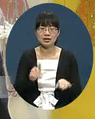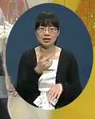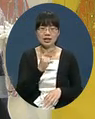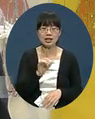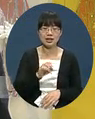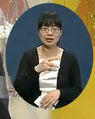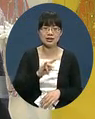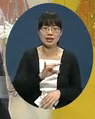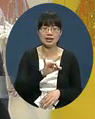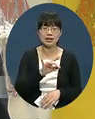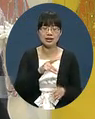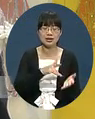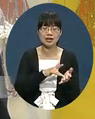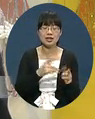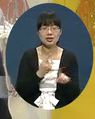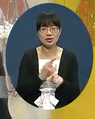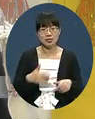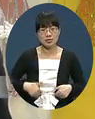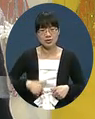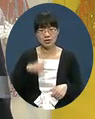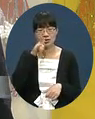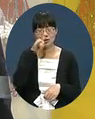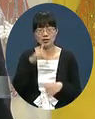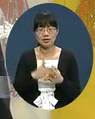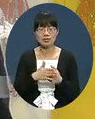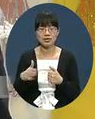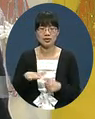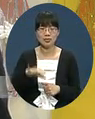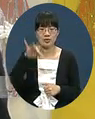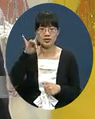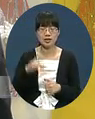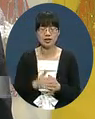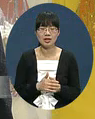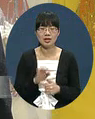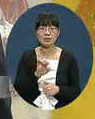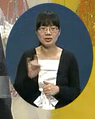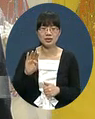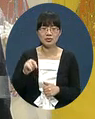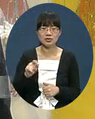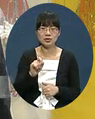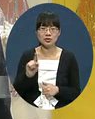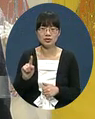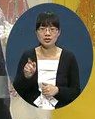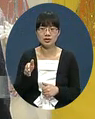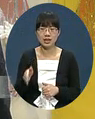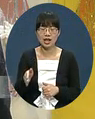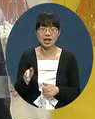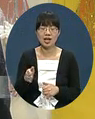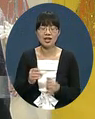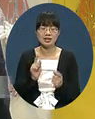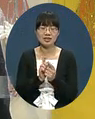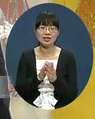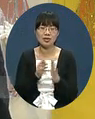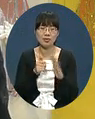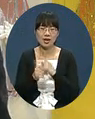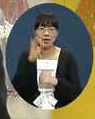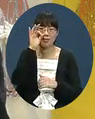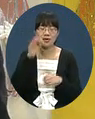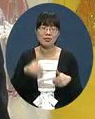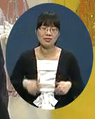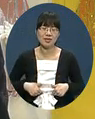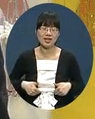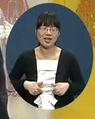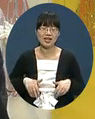치료도 좀 필요할 것 같고요. 네. 네. 네. 그래서 일단 뭐 피부과 그 표가 백문이 불여일견입니다. 네, 그래서 네.